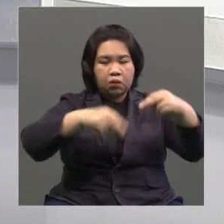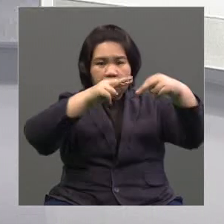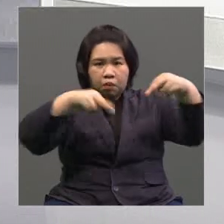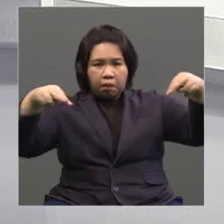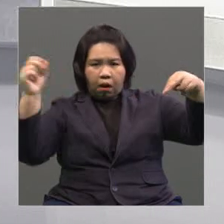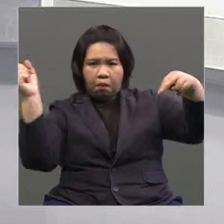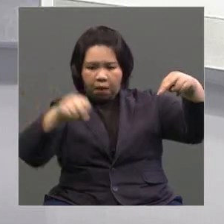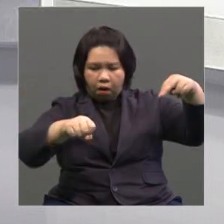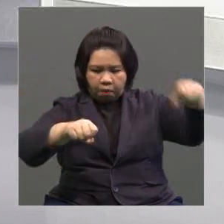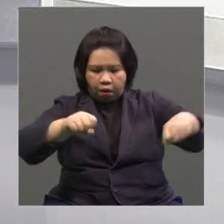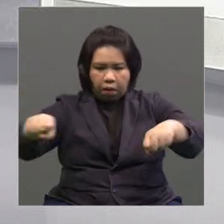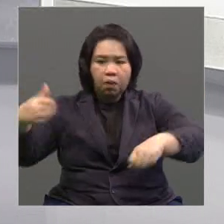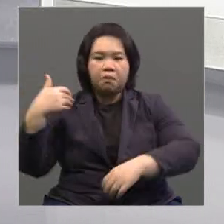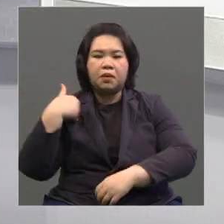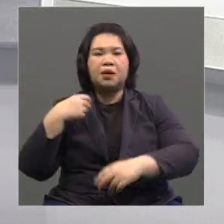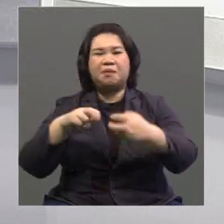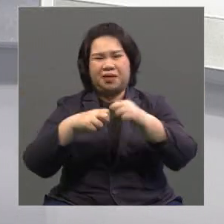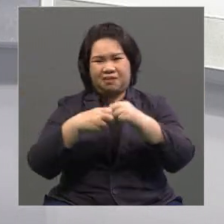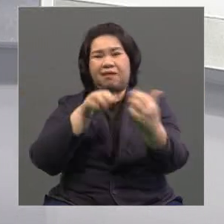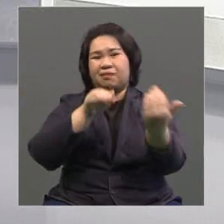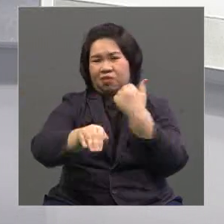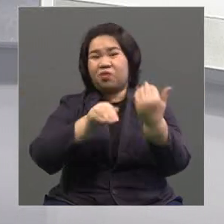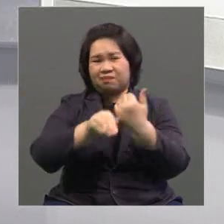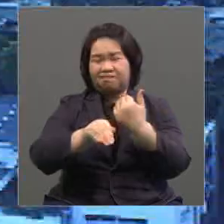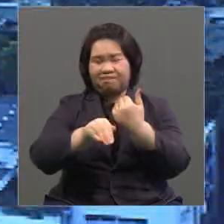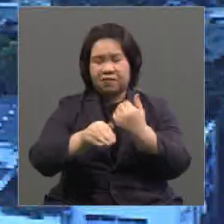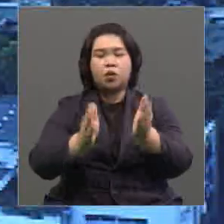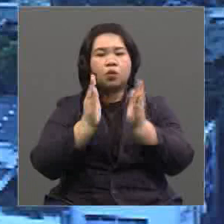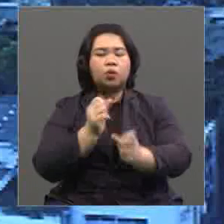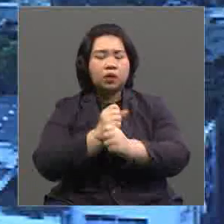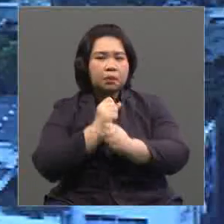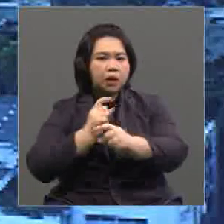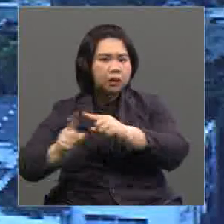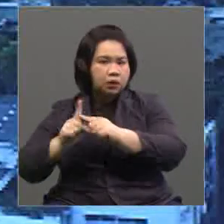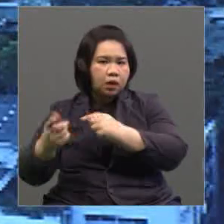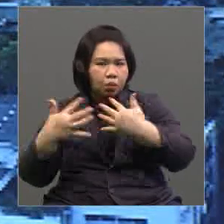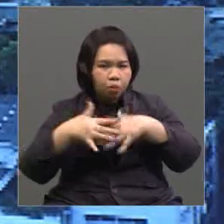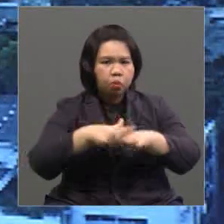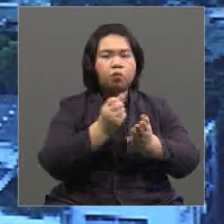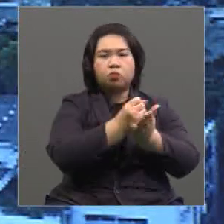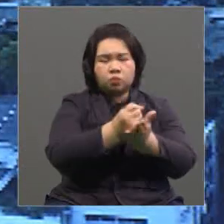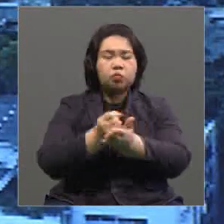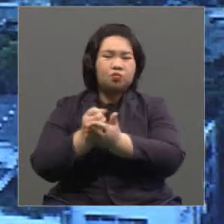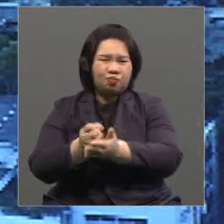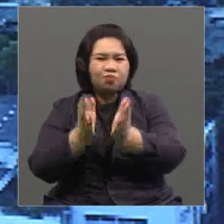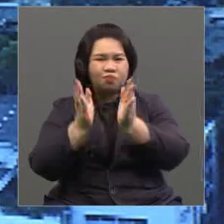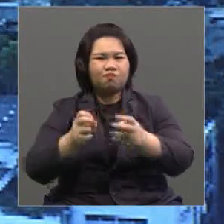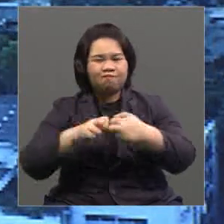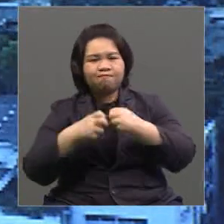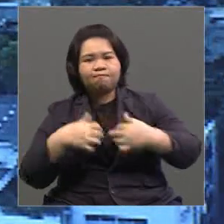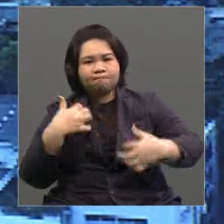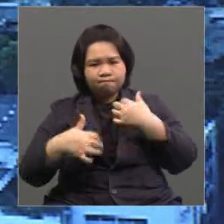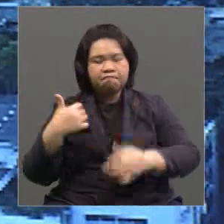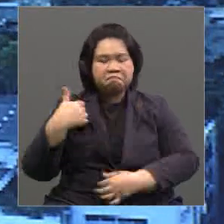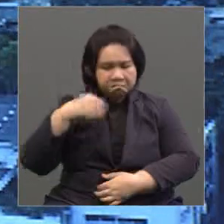าล้มทับเส้นทางทำให้หน่วยงานต่างๆในพื้นที่ก็ต้องเร่งบูรณาการการทำงานช่วยเหลือผู้ที่ได้รับความเดือดร้อ